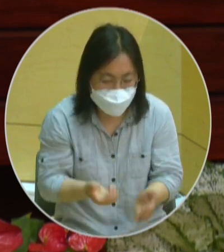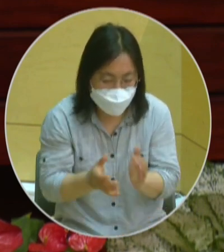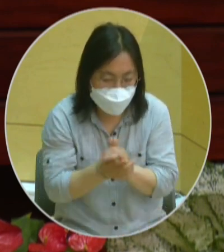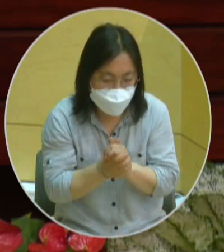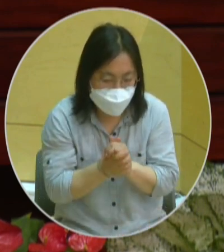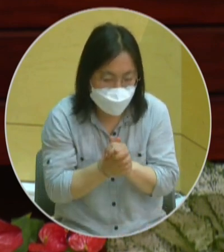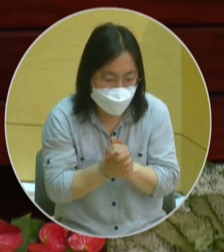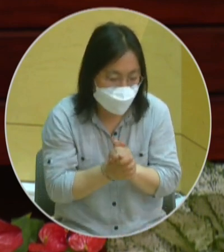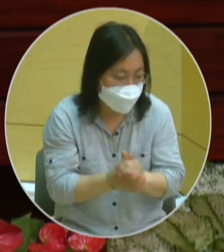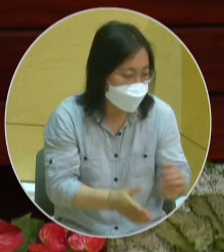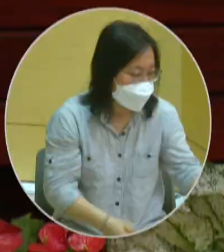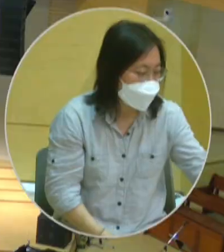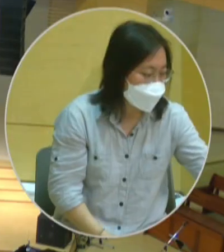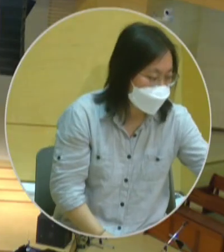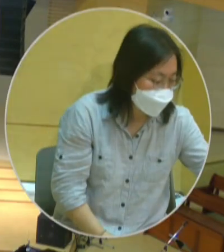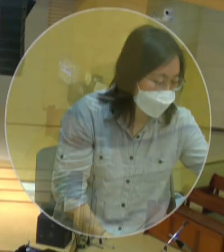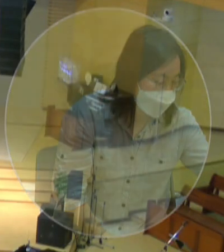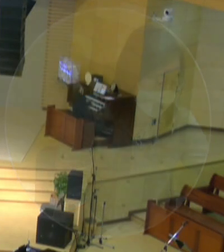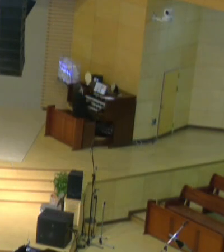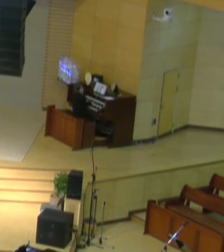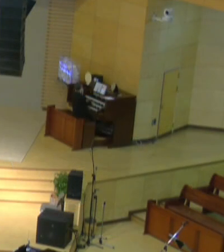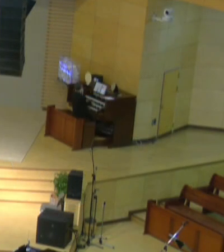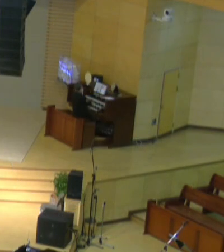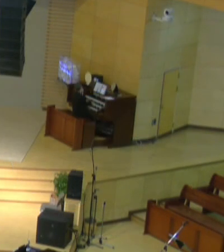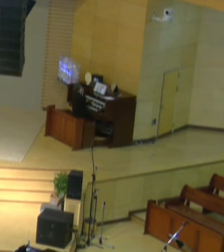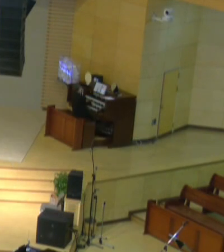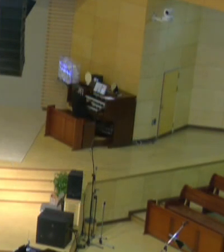기원하옵나이다. 아멘.